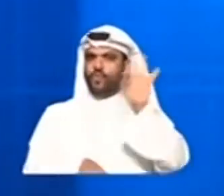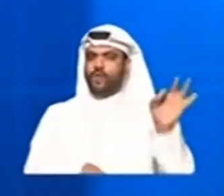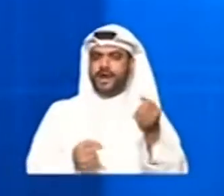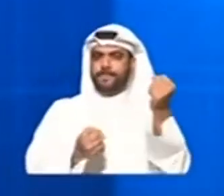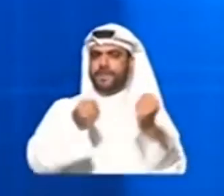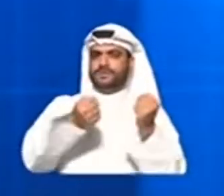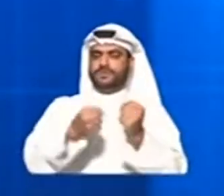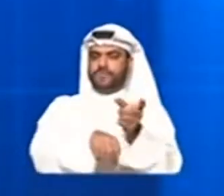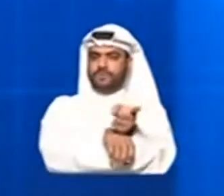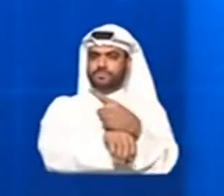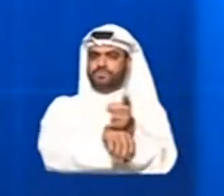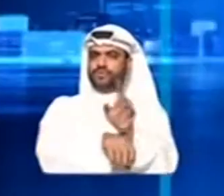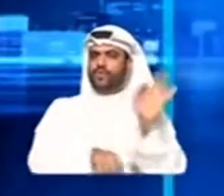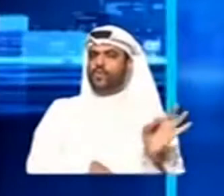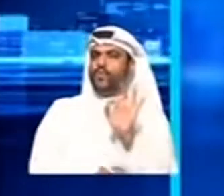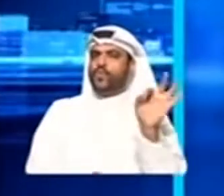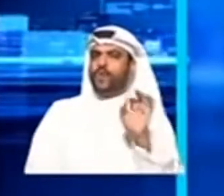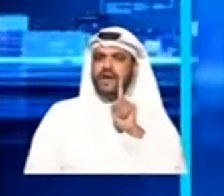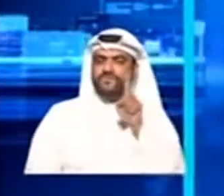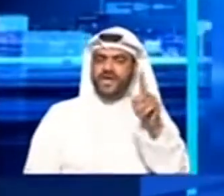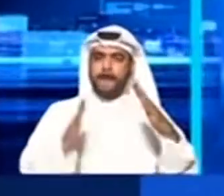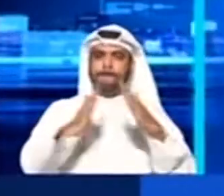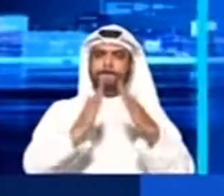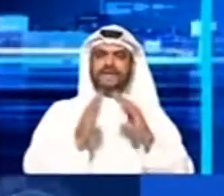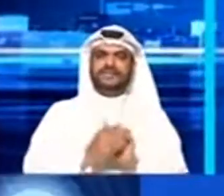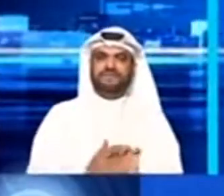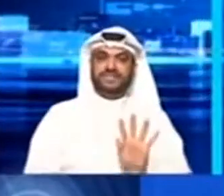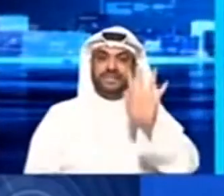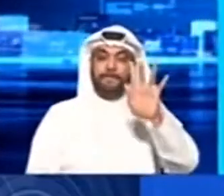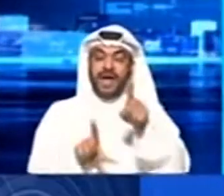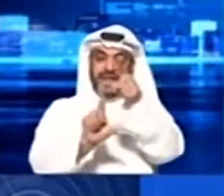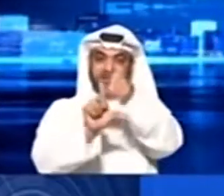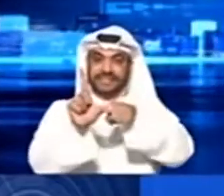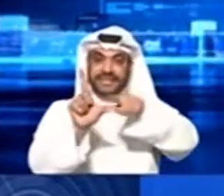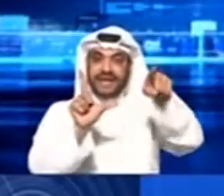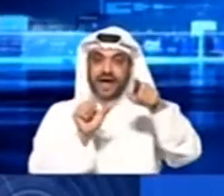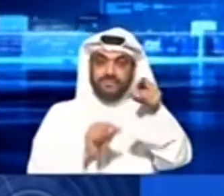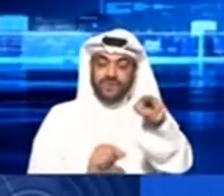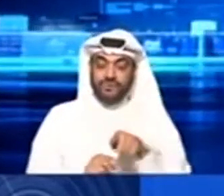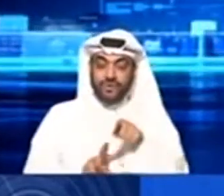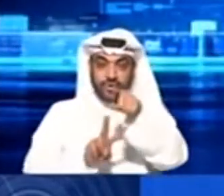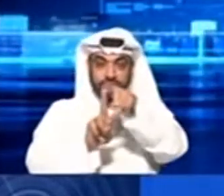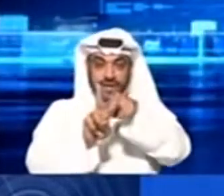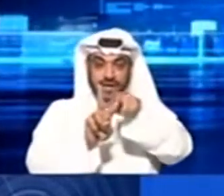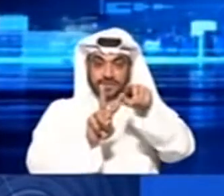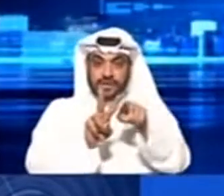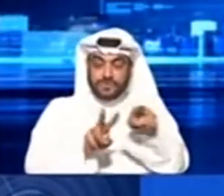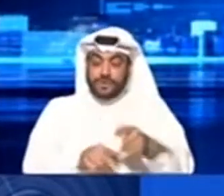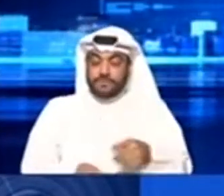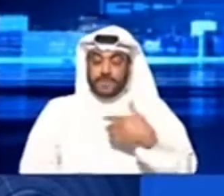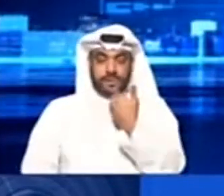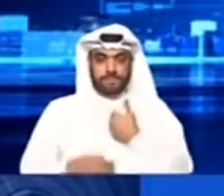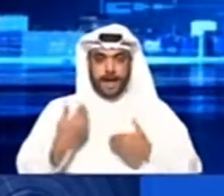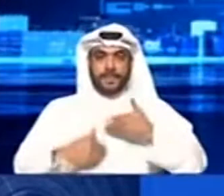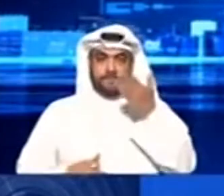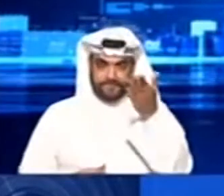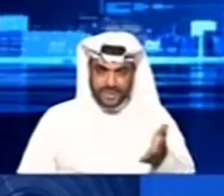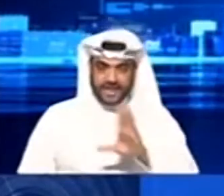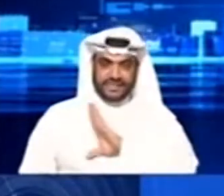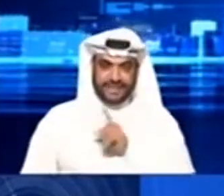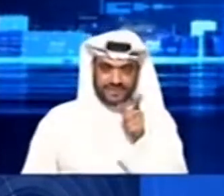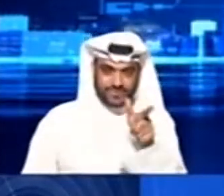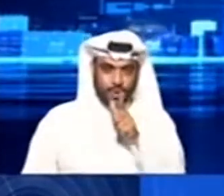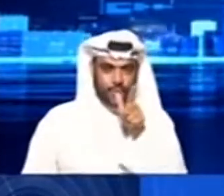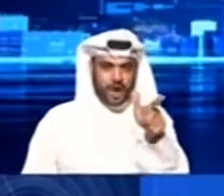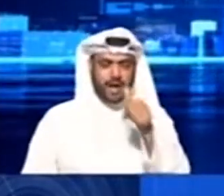المدرعة بشمال سيناء في جمهورية مصر العربية الشقيقة وأدى إلى مقتل وإصابة عدد من الجنود. وأعرب المصدر